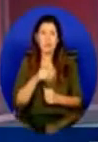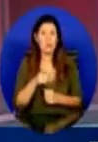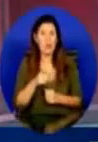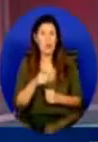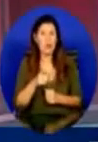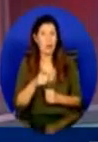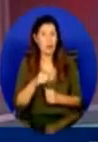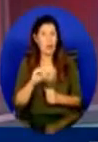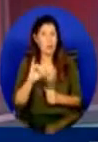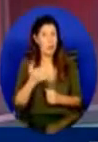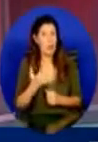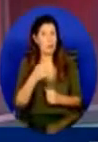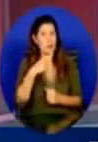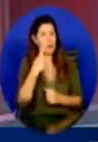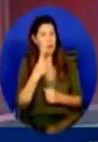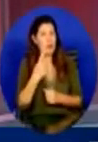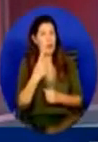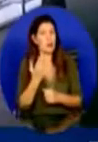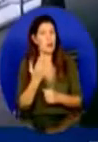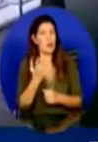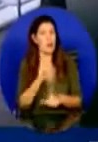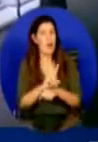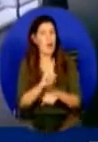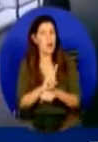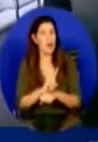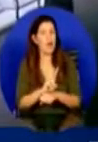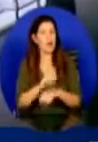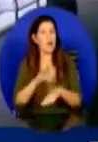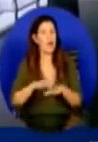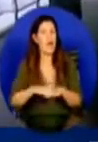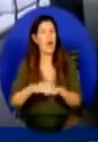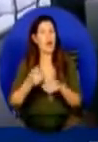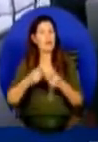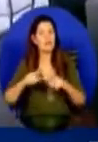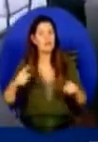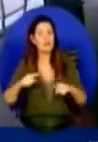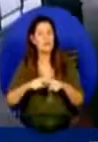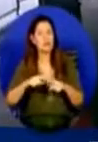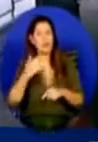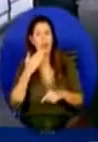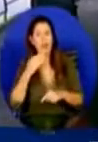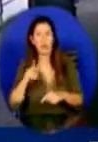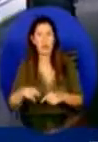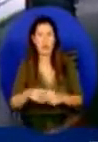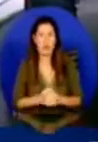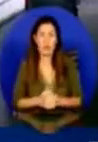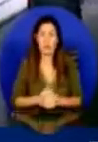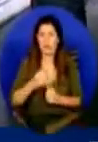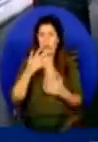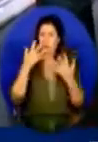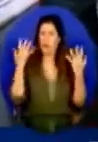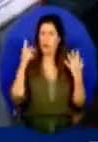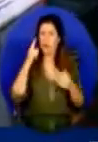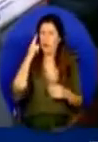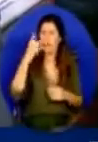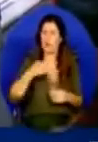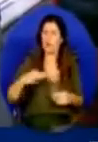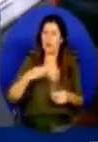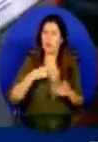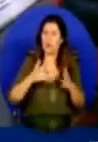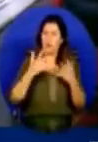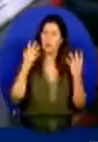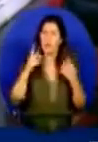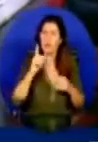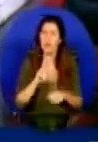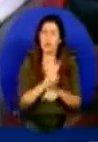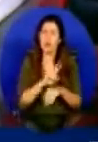לצאת להגנת זרמים אחרים ביהדות? ברור, ברור שכן. העמדה שלנו היא מאוד ברורה. העמדה שלנו שצריך לשמור על אחדות